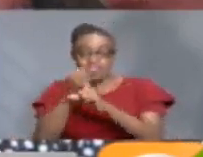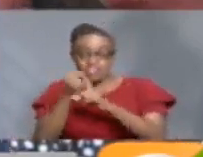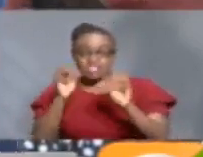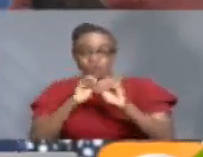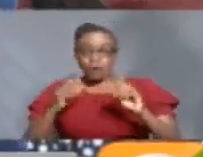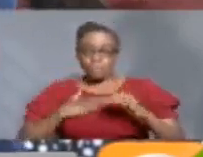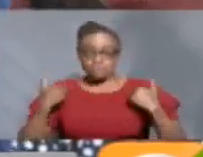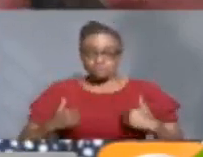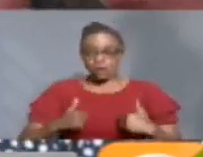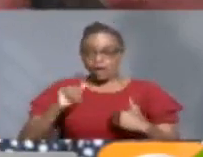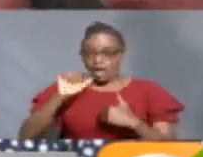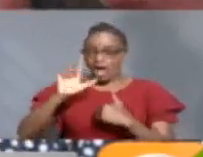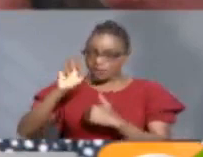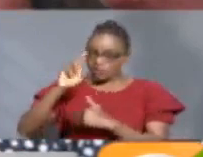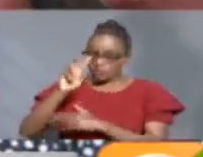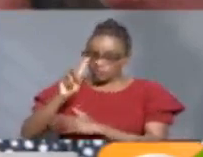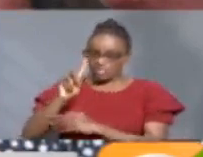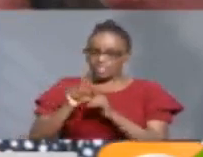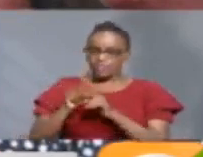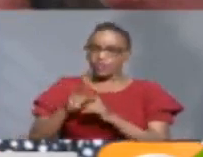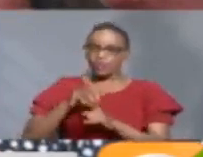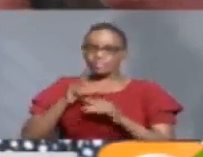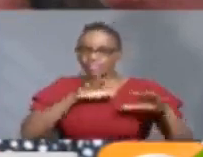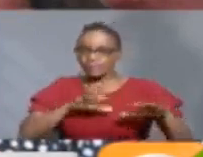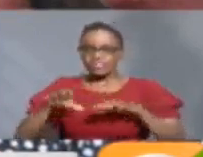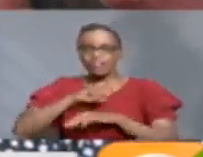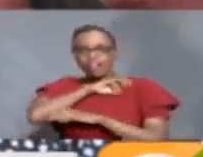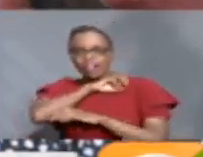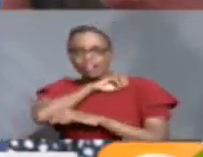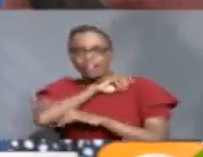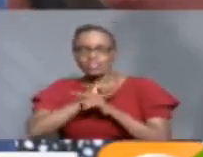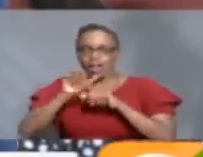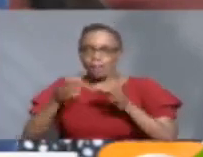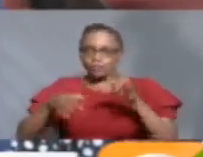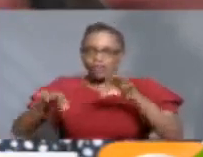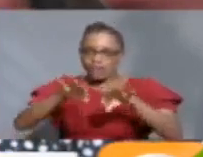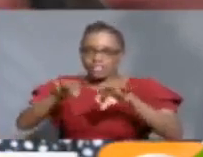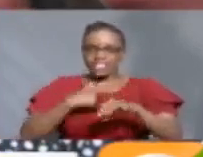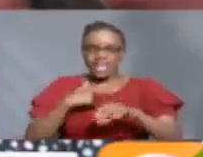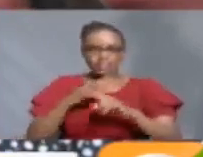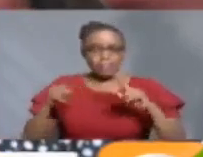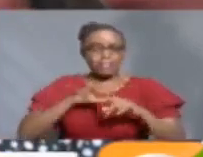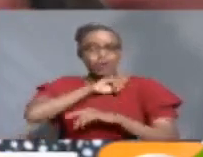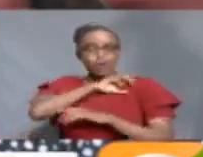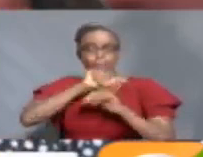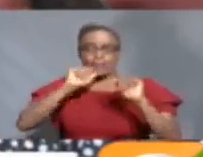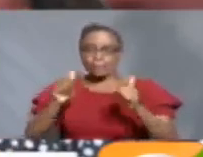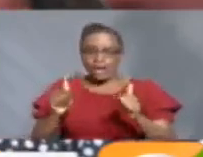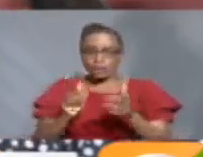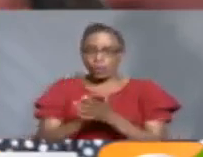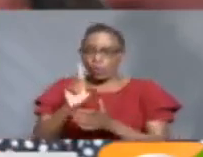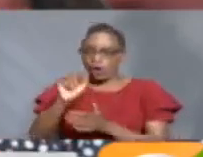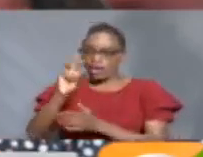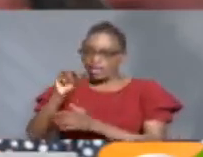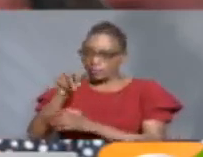na Alfred na Tiren ndio tuliumia kutetea wananchi. Shida ya fertilizer hiko, sijasikia wakitetea. Hii damu peke